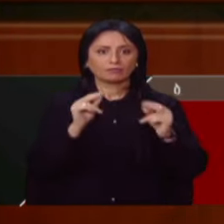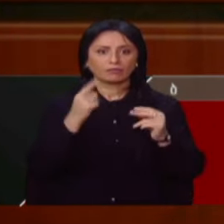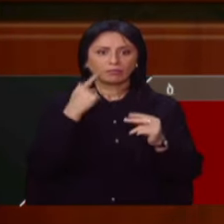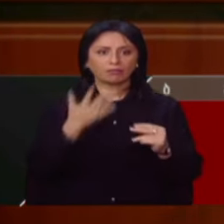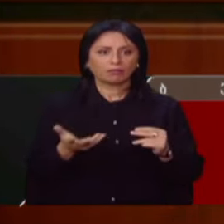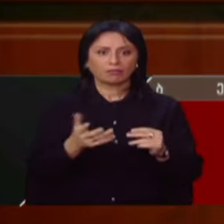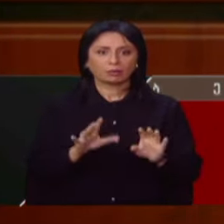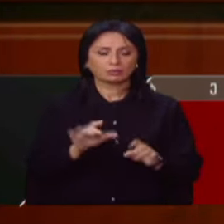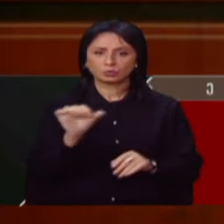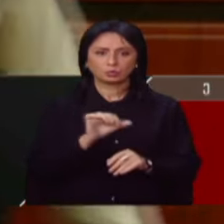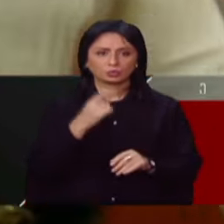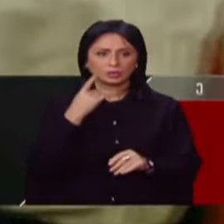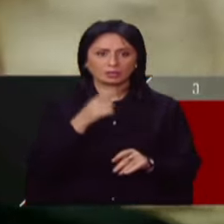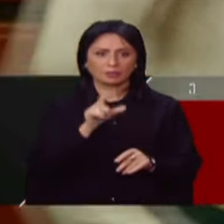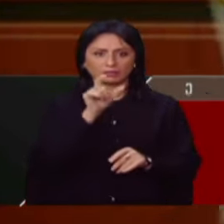სააკაშვილს.